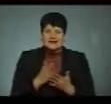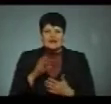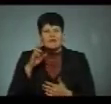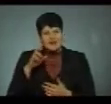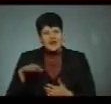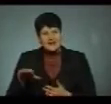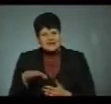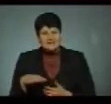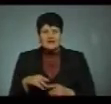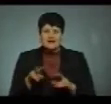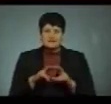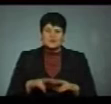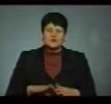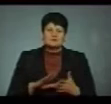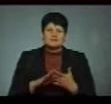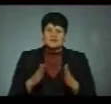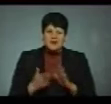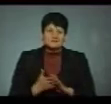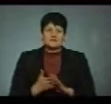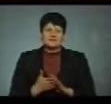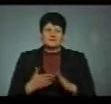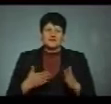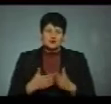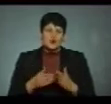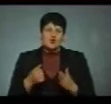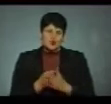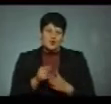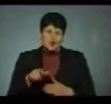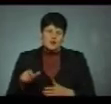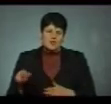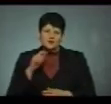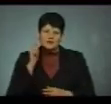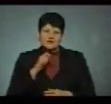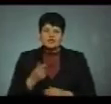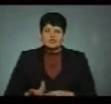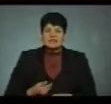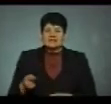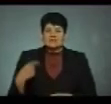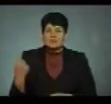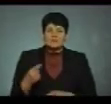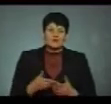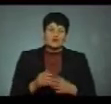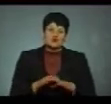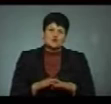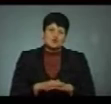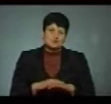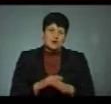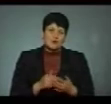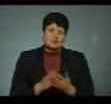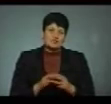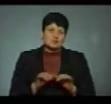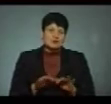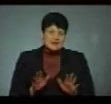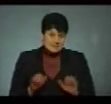а також аналізуємо ставлення, зокрема, громадян України і жителів Тернопільської області до суспільно-політичних процесів. А